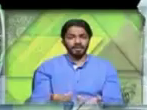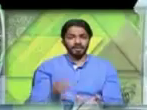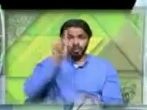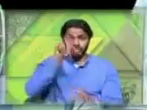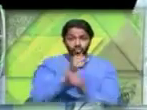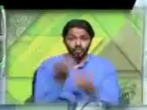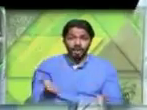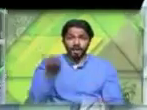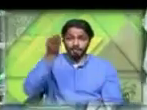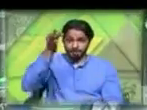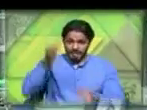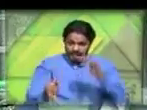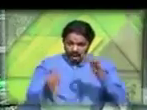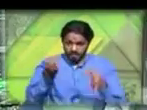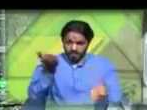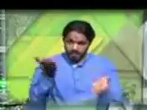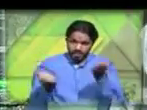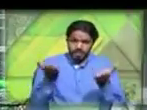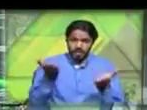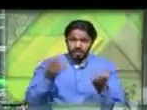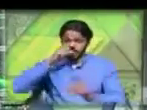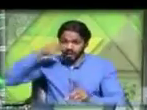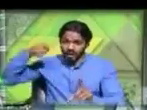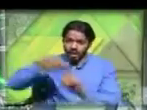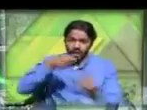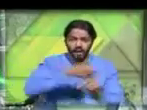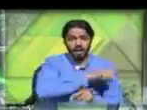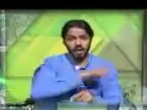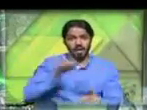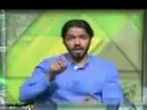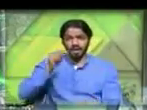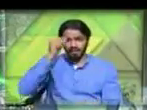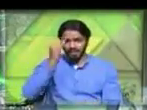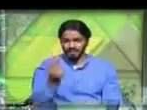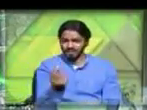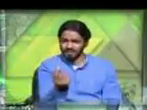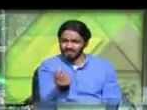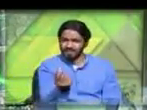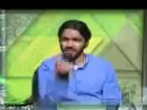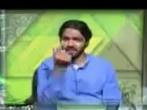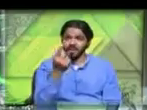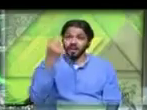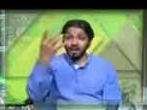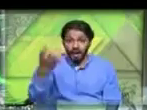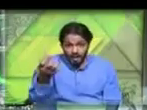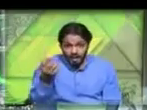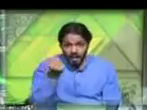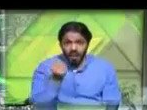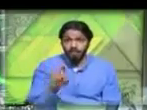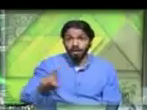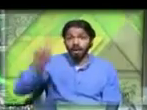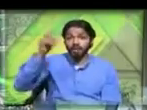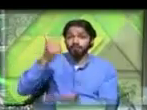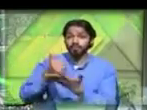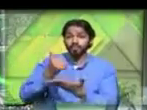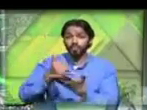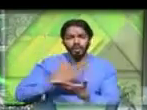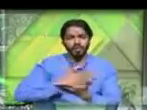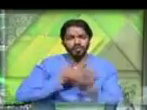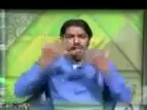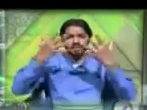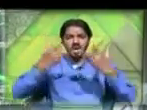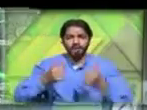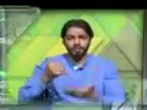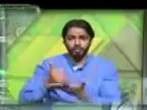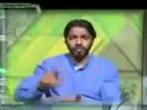فلا تظلم نفس شيئا وإن كان مثقال حبة من خردل أتينا بها وكفى بنا حاسبين. ويقول